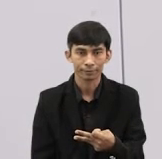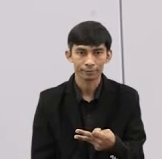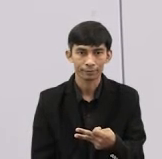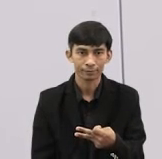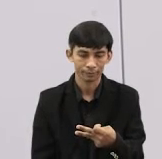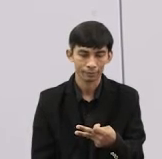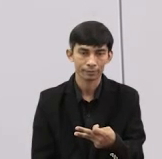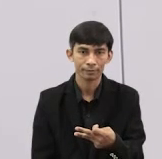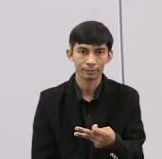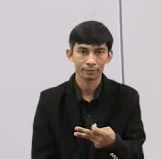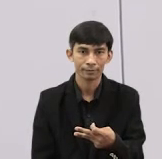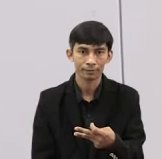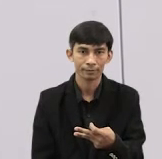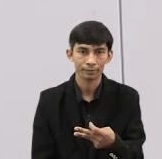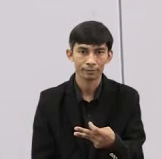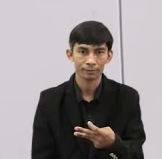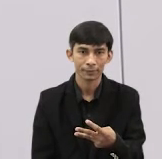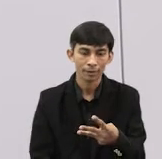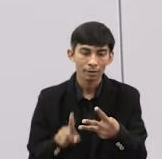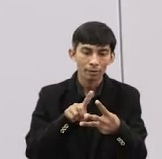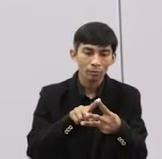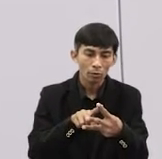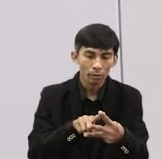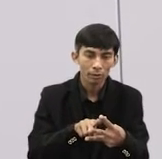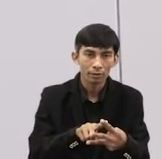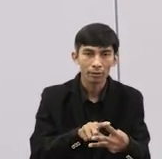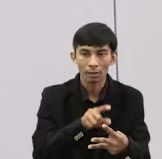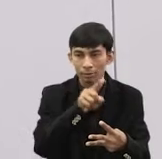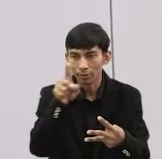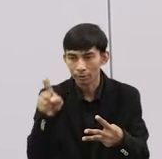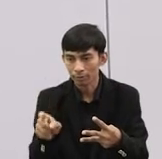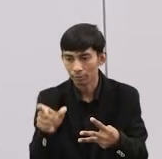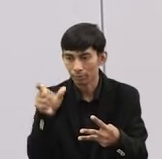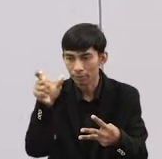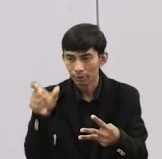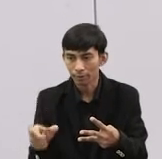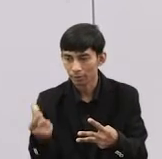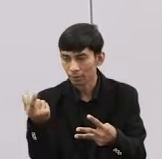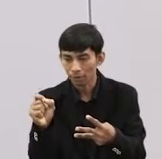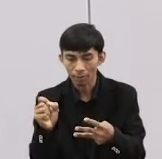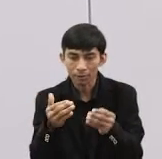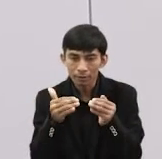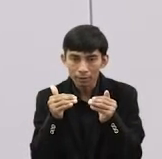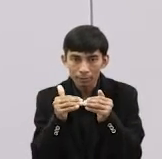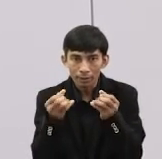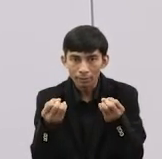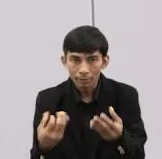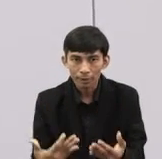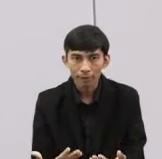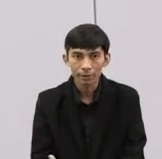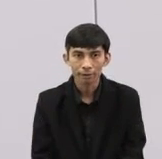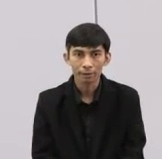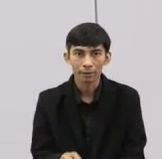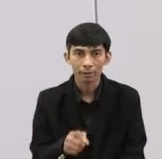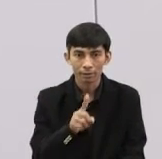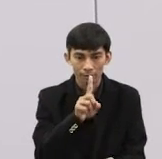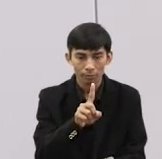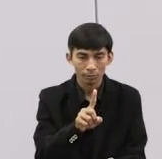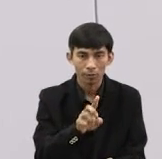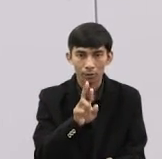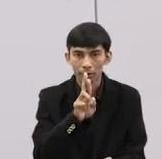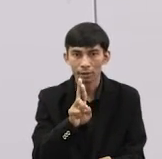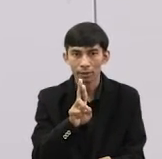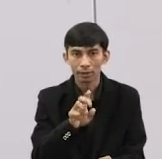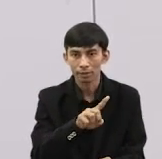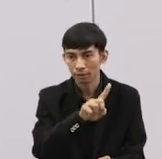cho mùi đai màu tung phía đọp nỉ mà đang phần màn chẳng mùi rì màu tung phía đọc